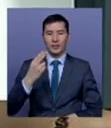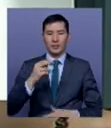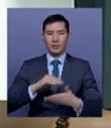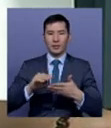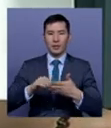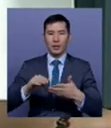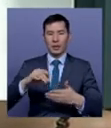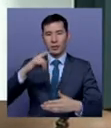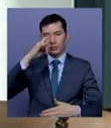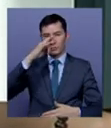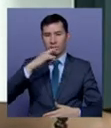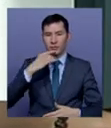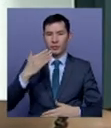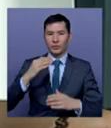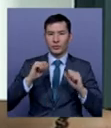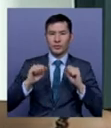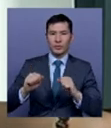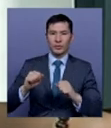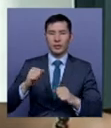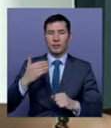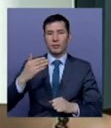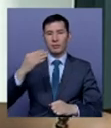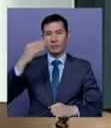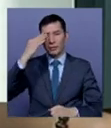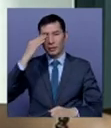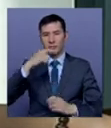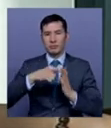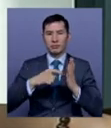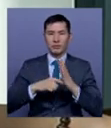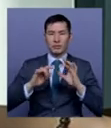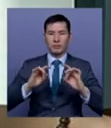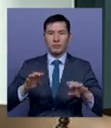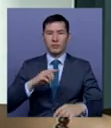қазақ қоғамының мұңзарын айтқан адам ретінде, ақын ретінде ғана танып келді.